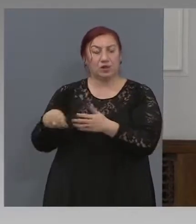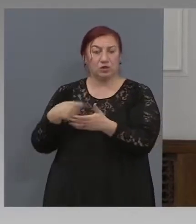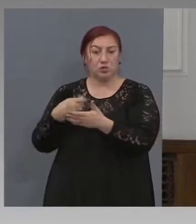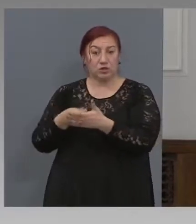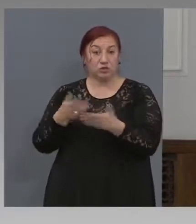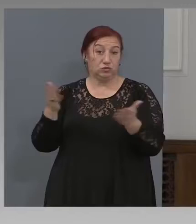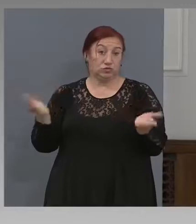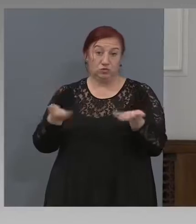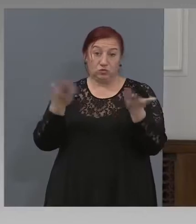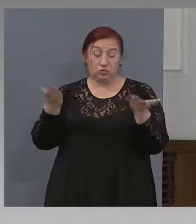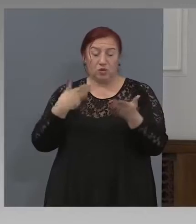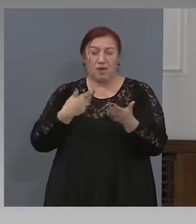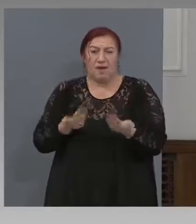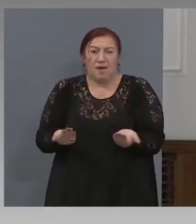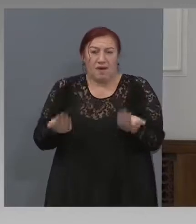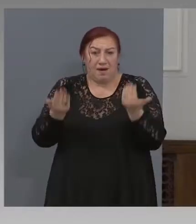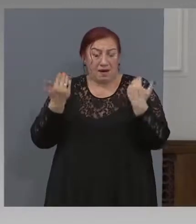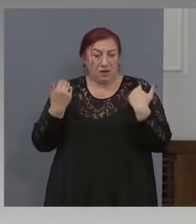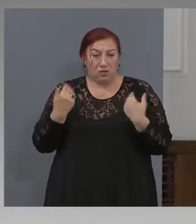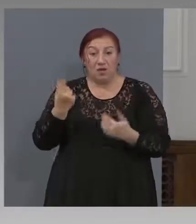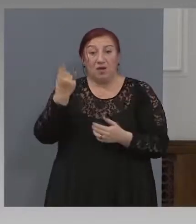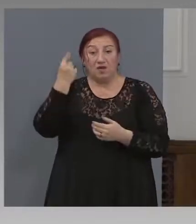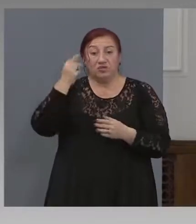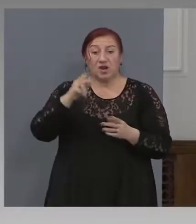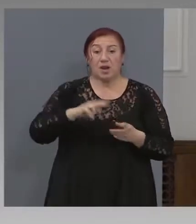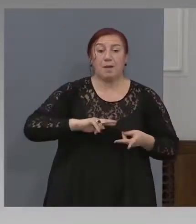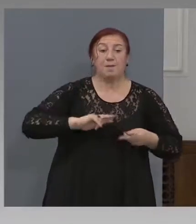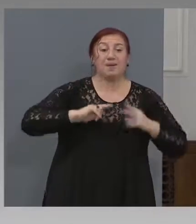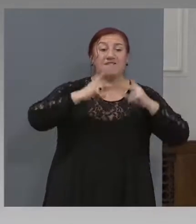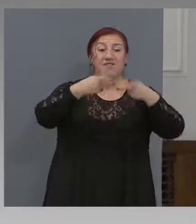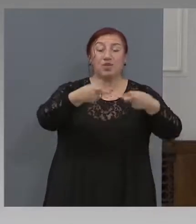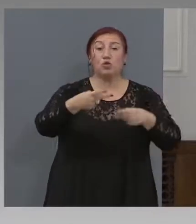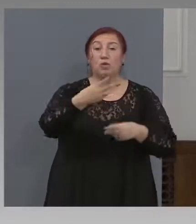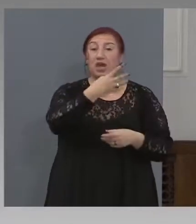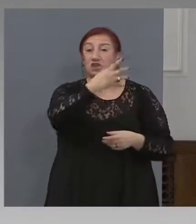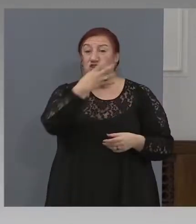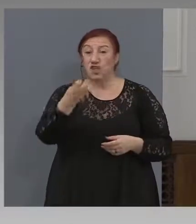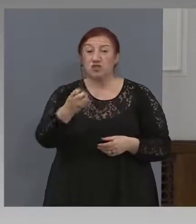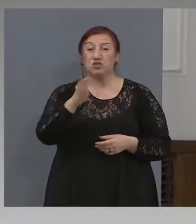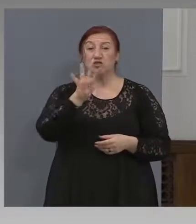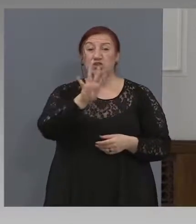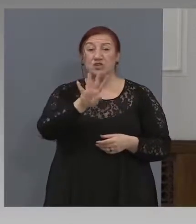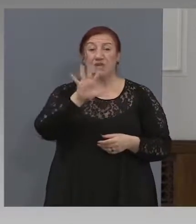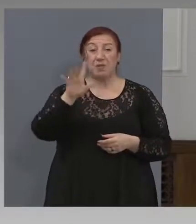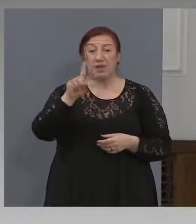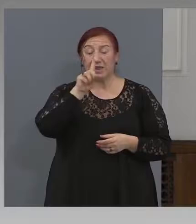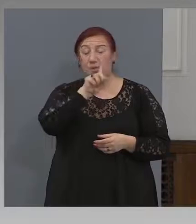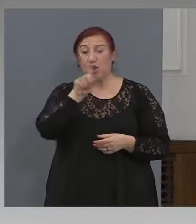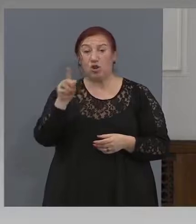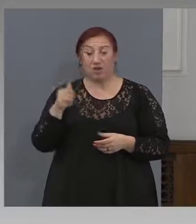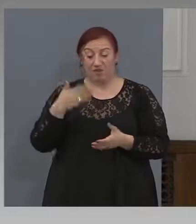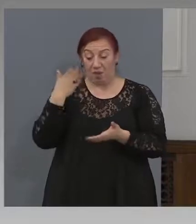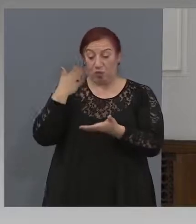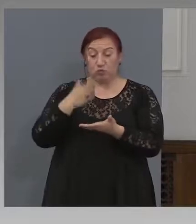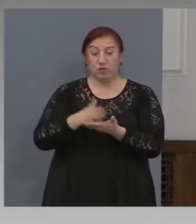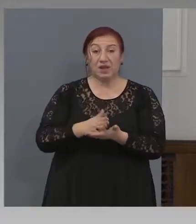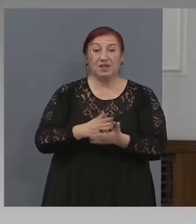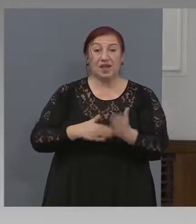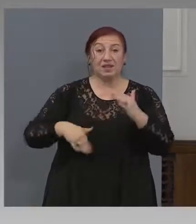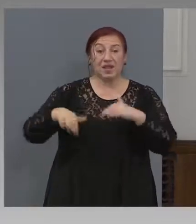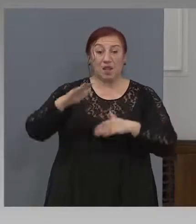от която и да е година. Вчера се преведоха 445 милиона лева, последния най-голям